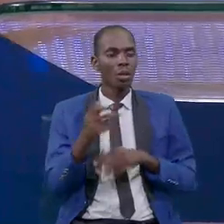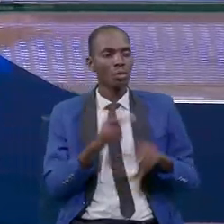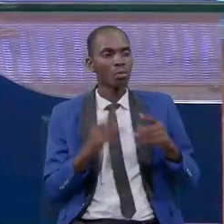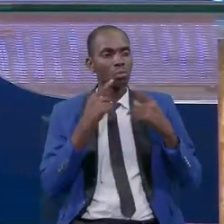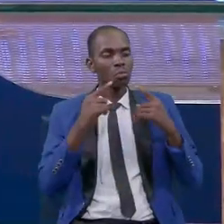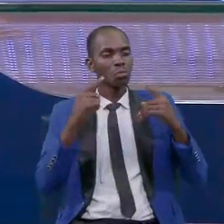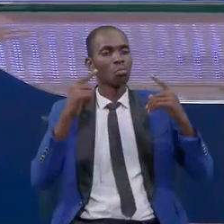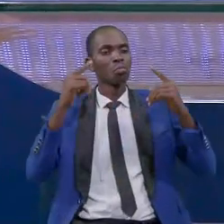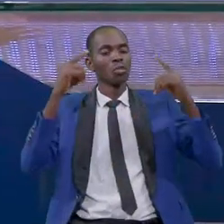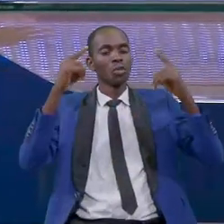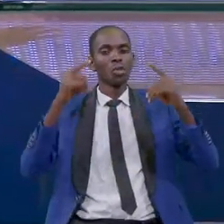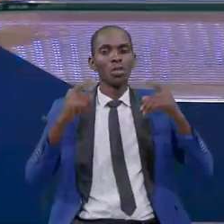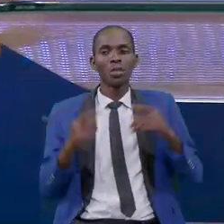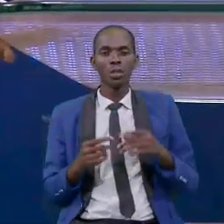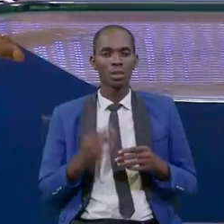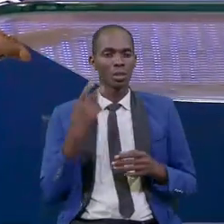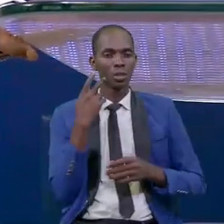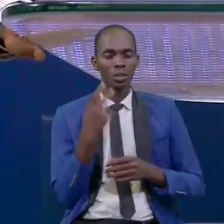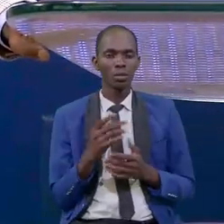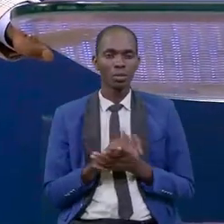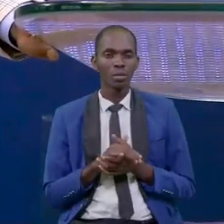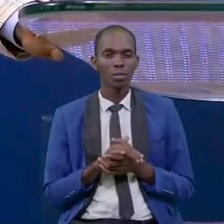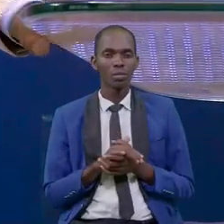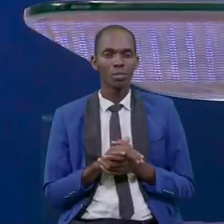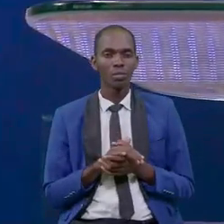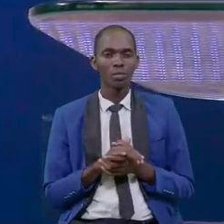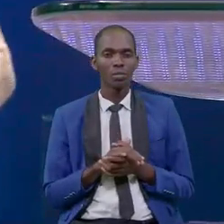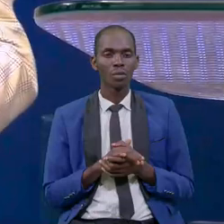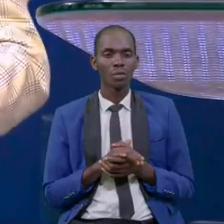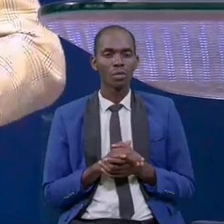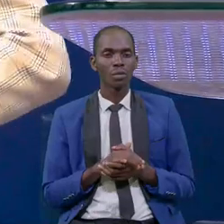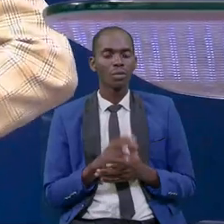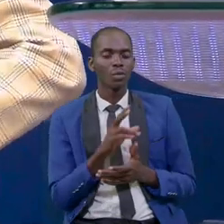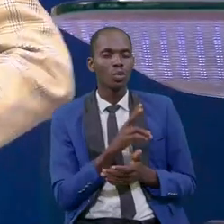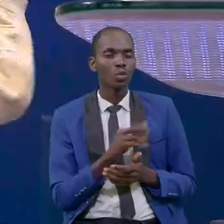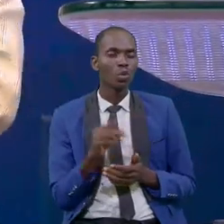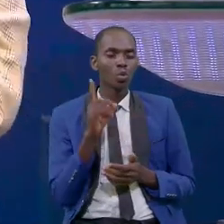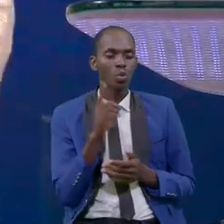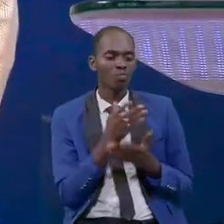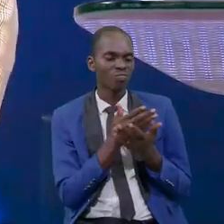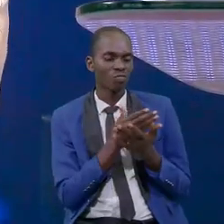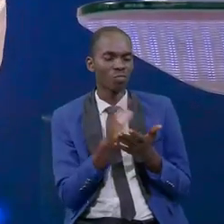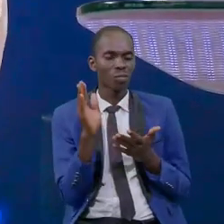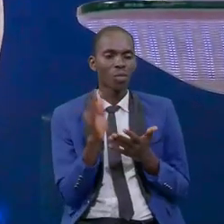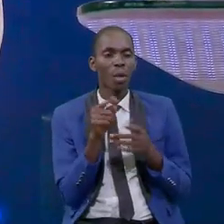ce n'est pas que les autres on fait le travail à succès, mais pas Judas. Non, personne